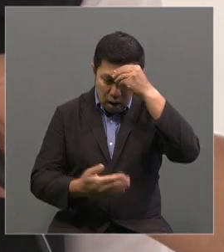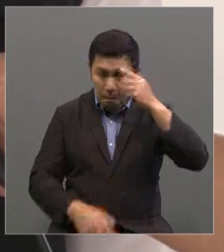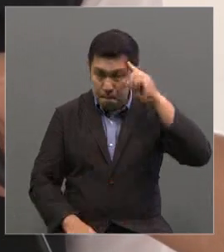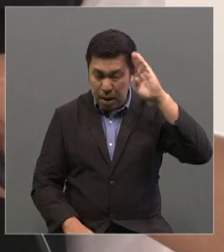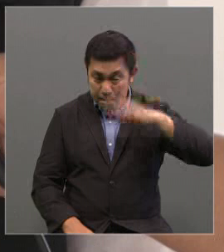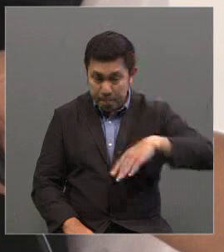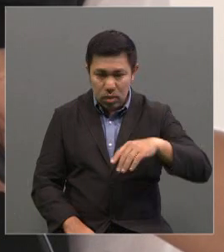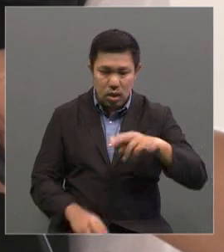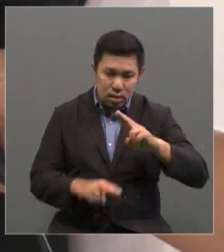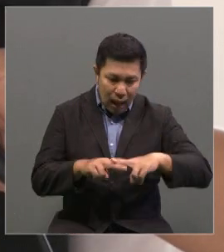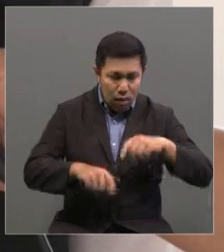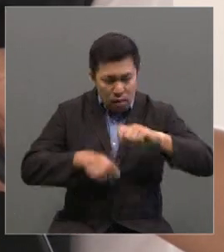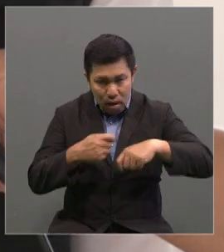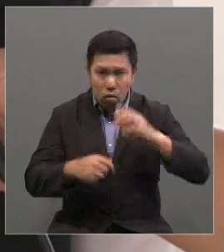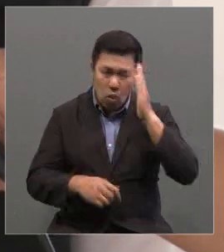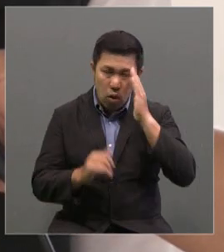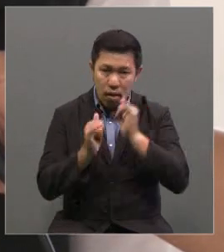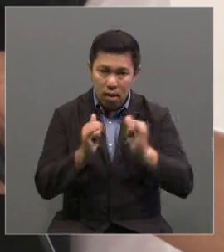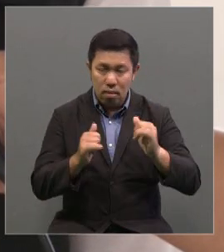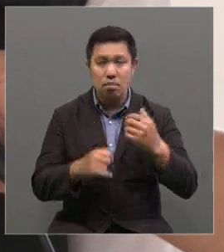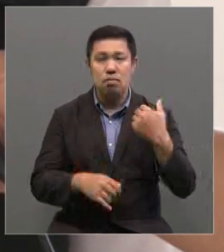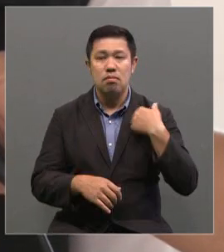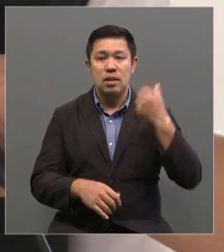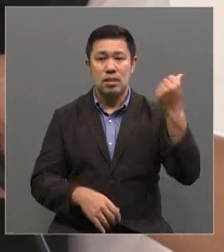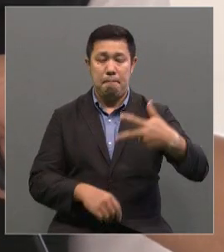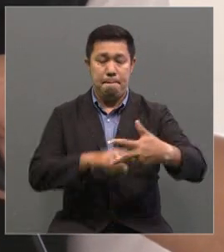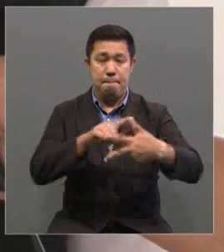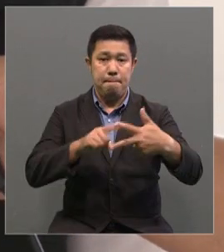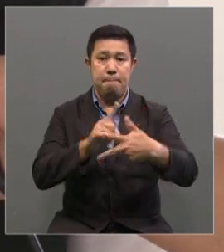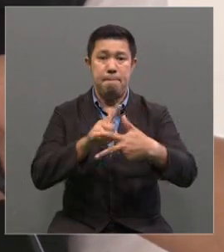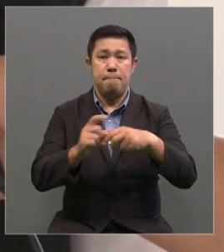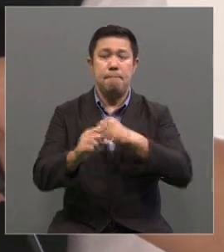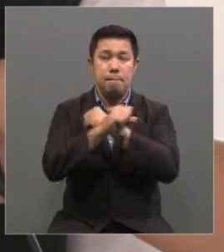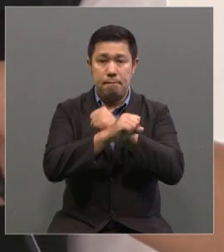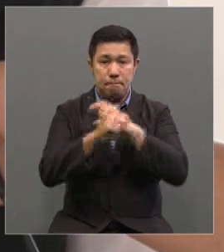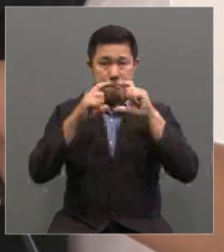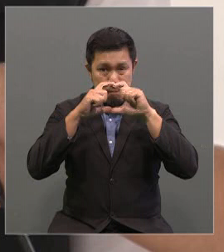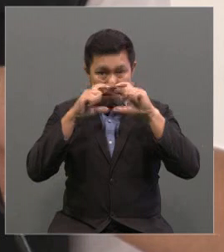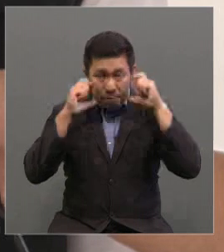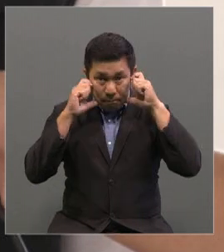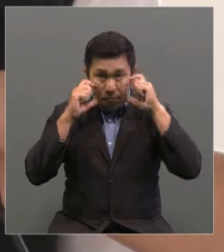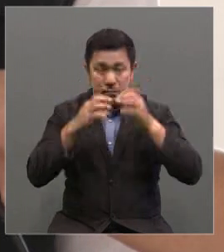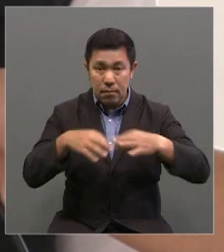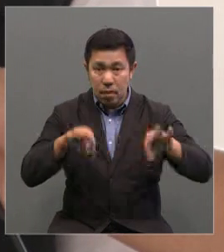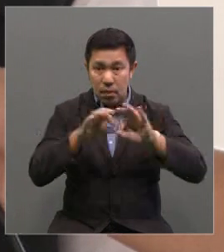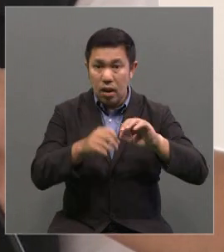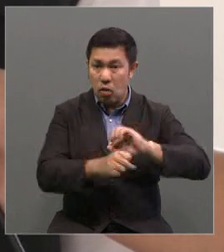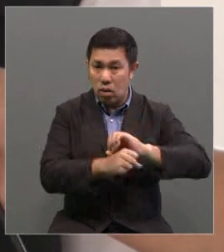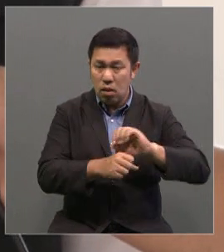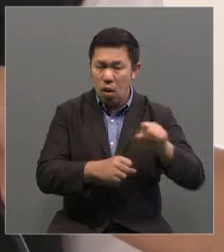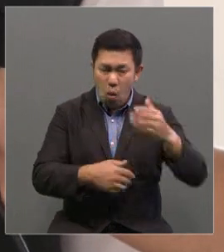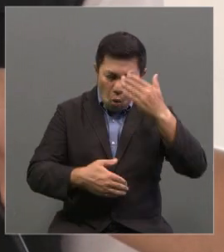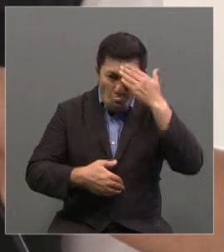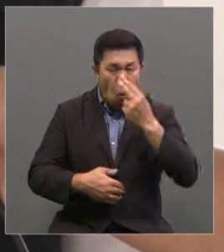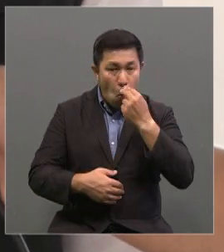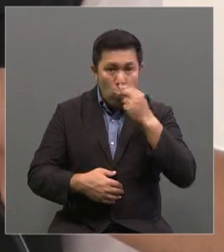ด้วยกันเลยนะครับเอ่อมีทำ 3อย่างหลักๆนะครับอันดับแรกคือการป้องกันแมสนี่คือสิ่งที่สำคัญที่สุดโดยเฉพาะคนที่ติดเชื้อคนที่มีอาการป่วยอยู่